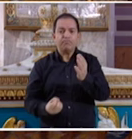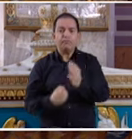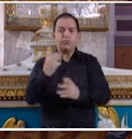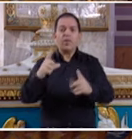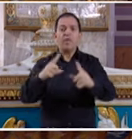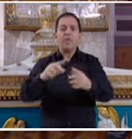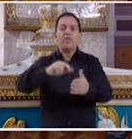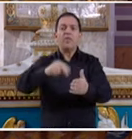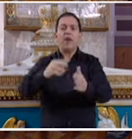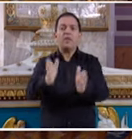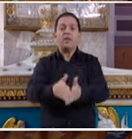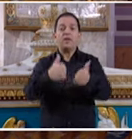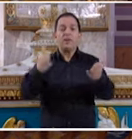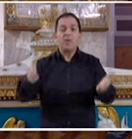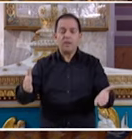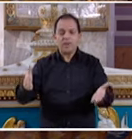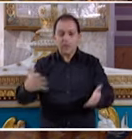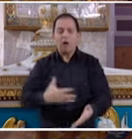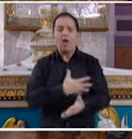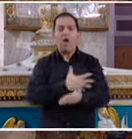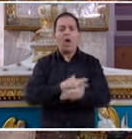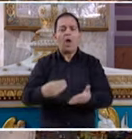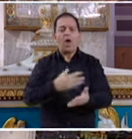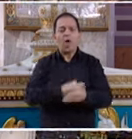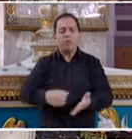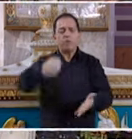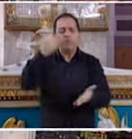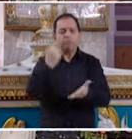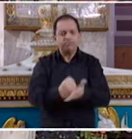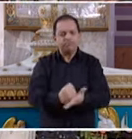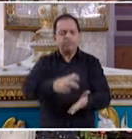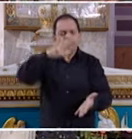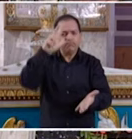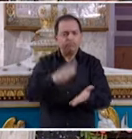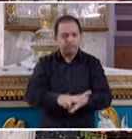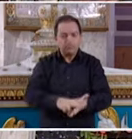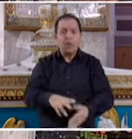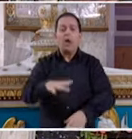Το υπερημών και πολλών εκχυνόμενων, εις άφεσιν